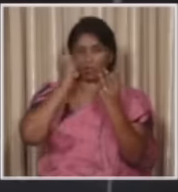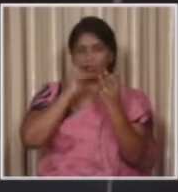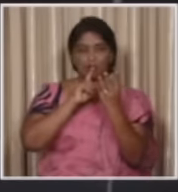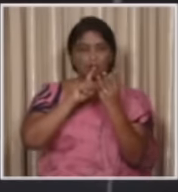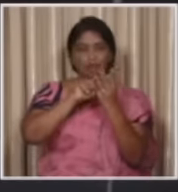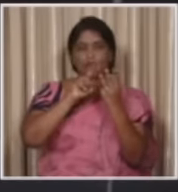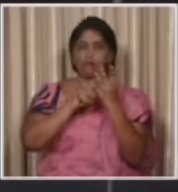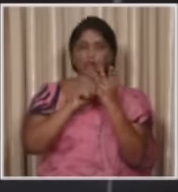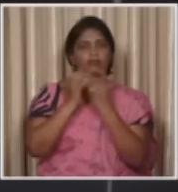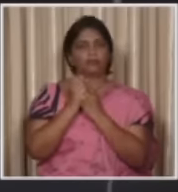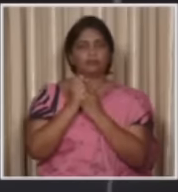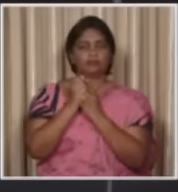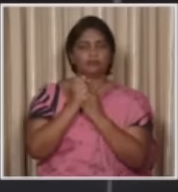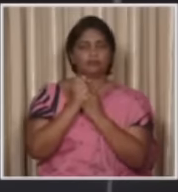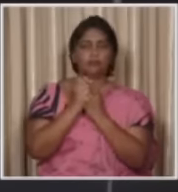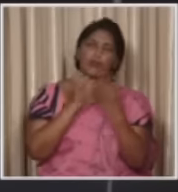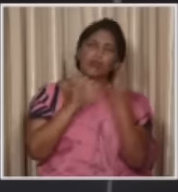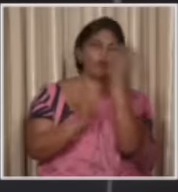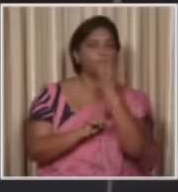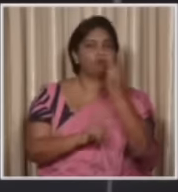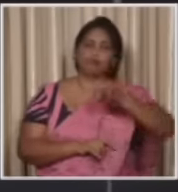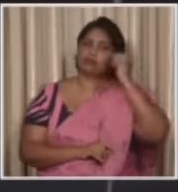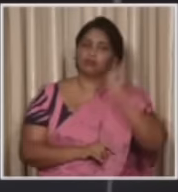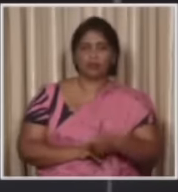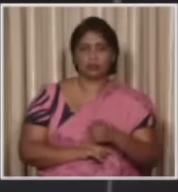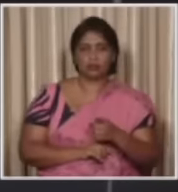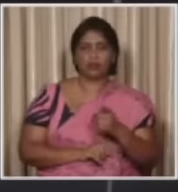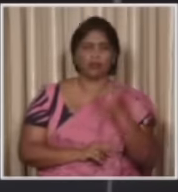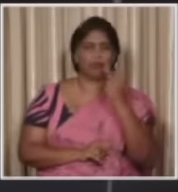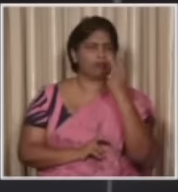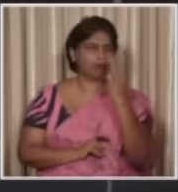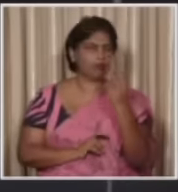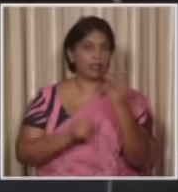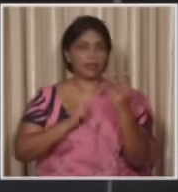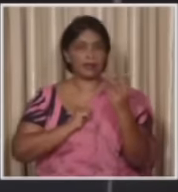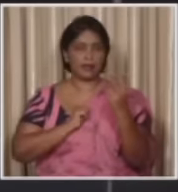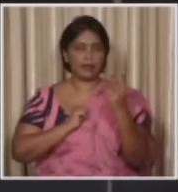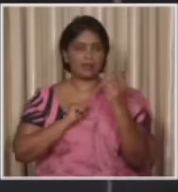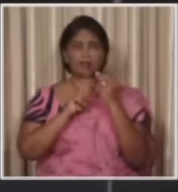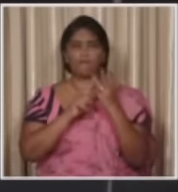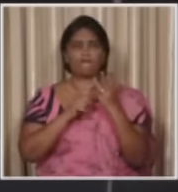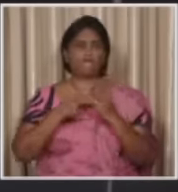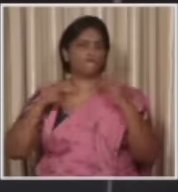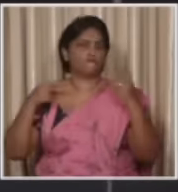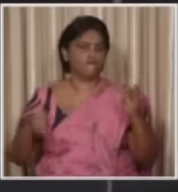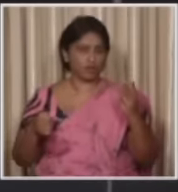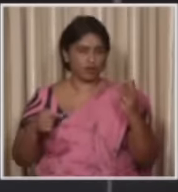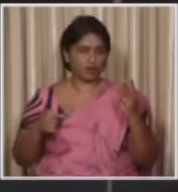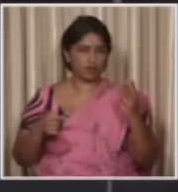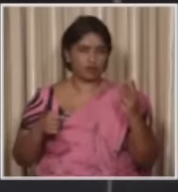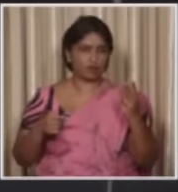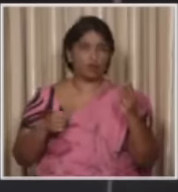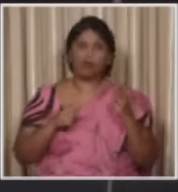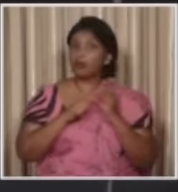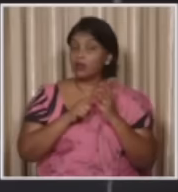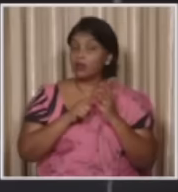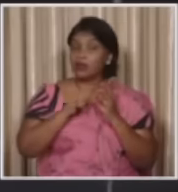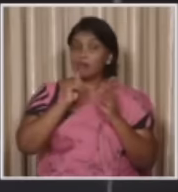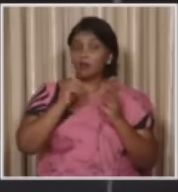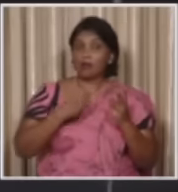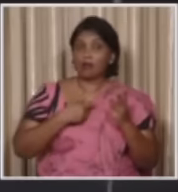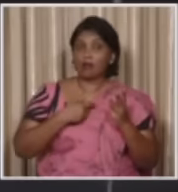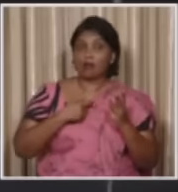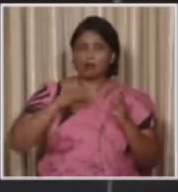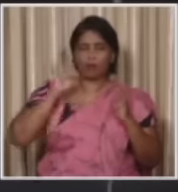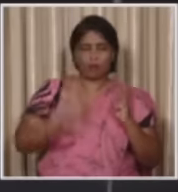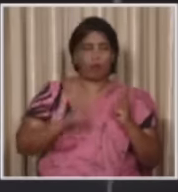දෙන්නෙක් එකට දෙනවා. ඕනනම් තුන් දෙනාම එකට දෙනවා. දෙන්නෙක් පක්ෂයි කියනකොට එක්කෙනෙක් විරුද්ධ වෙනවා. ඒ එක්කෙනා කියන්නේ මම ඇබ්සෙන්ට්